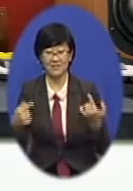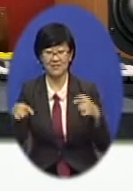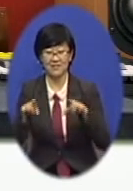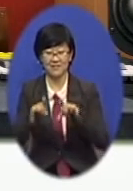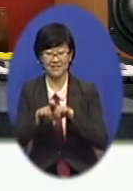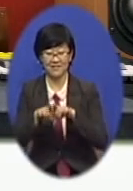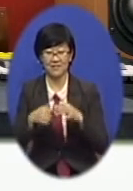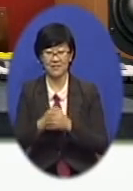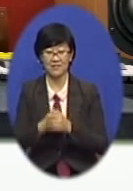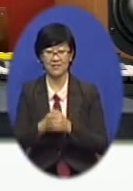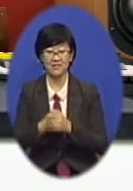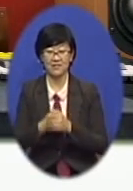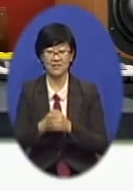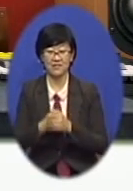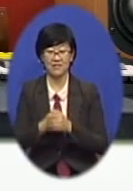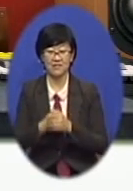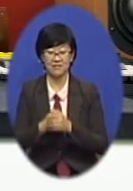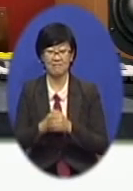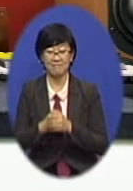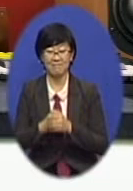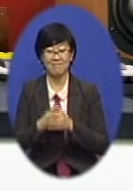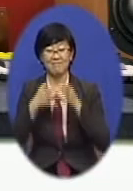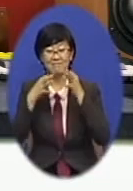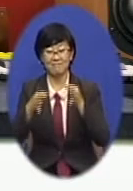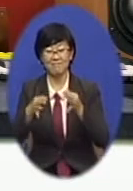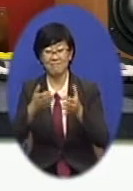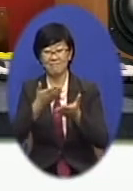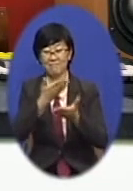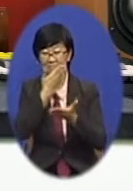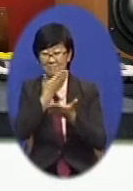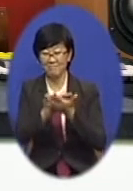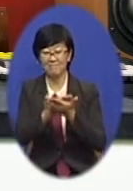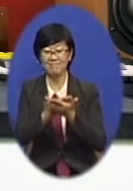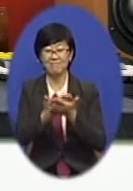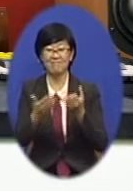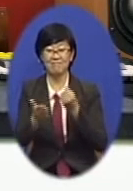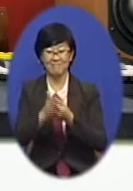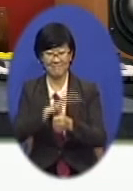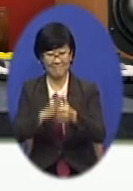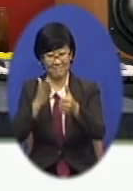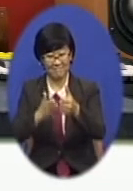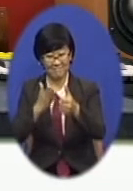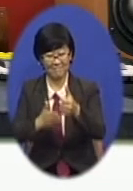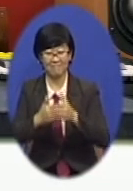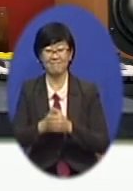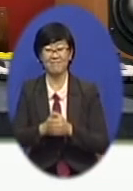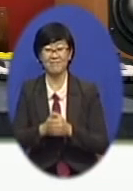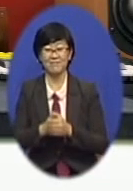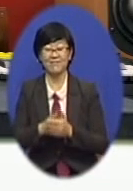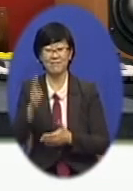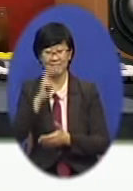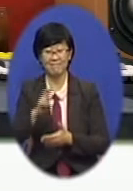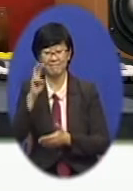함께 네. 이렇게 하시는 게 중요하니까요. 오늘 네. 일단 잘 불러보세요. 예. 예.